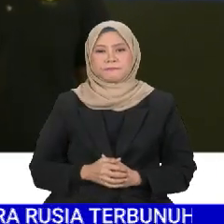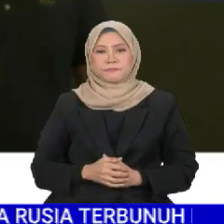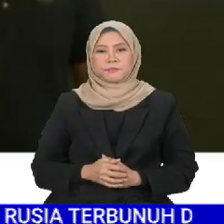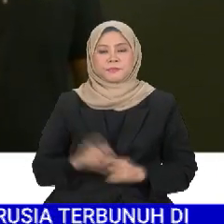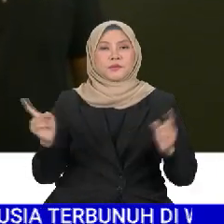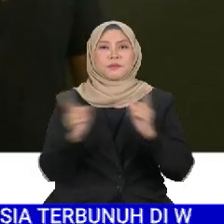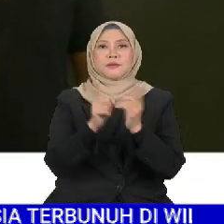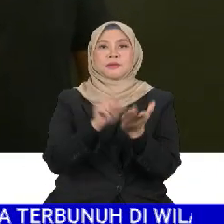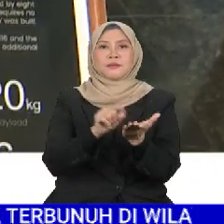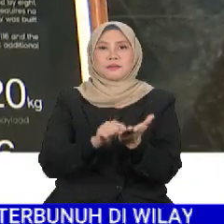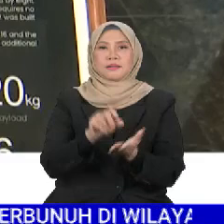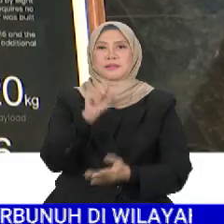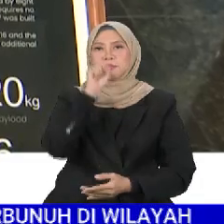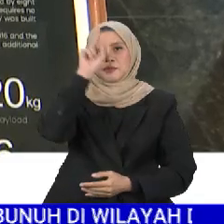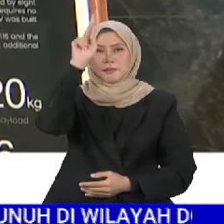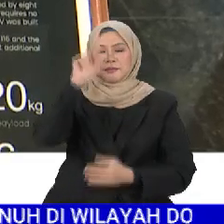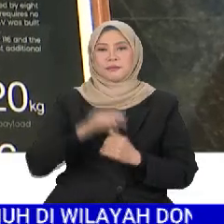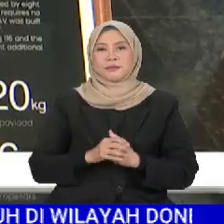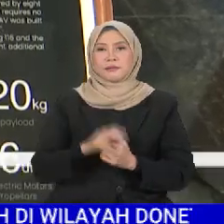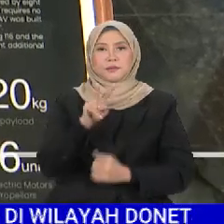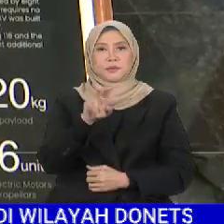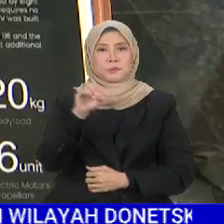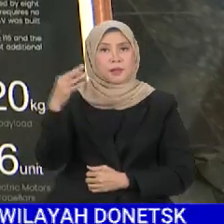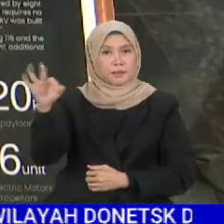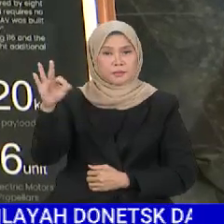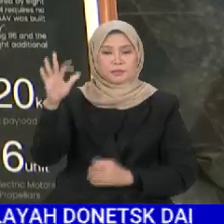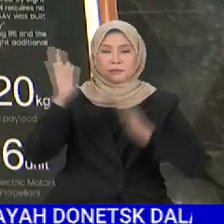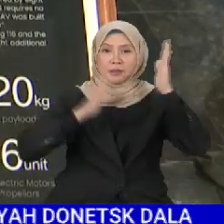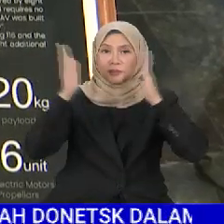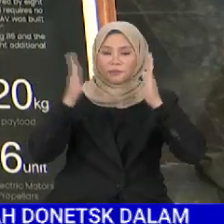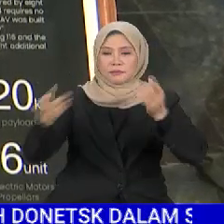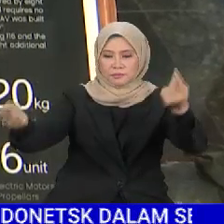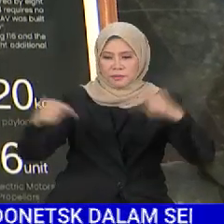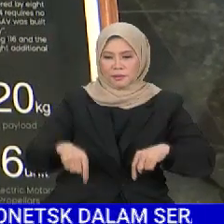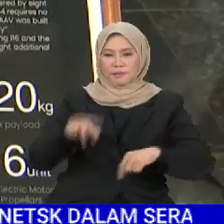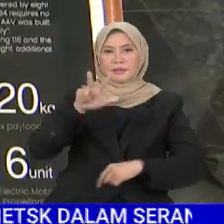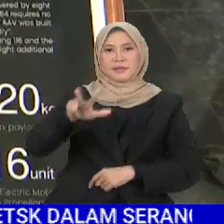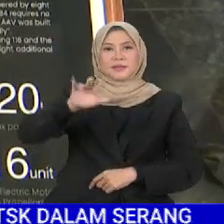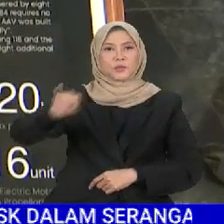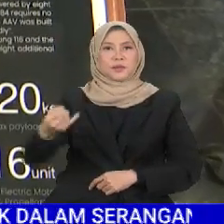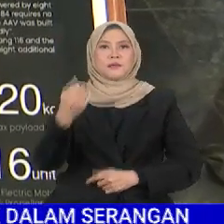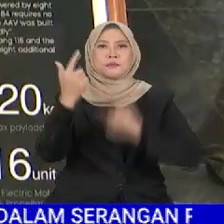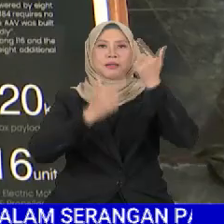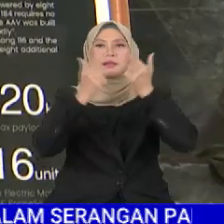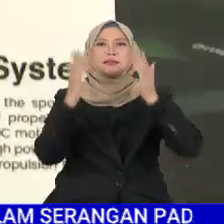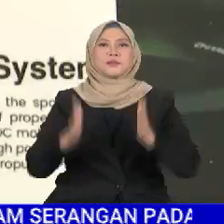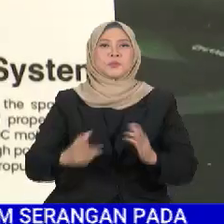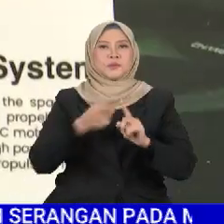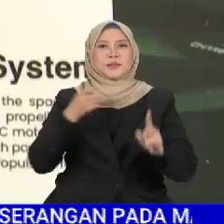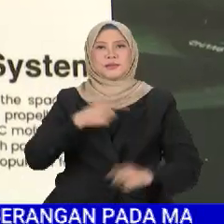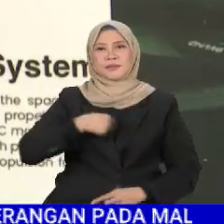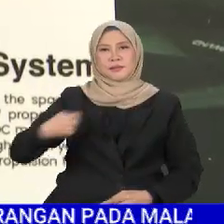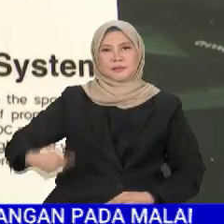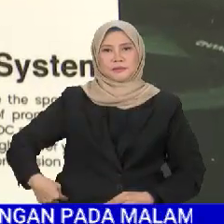Beliau ditemui media di Seri Kembangan. Pada 2019, Malaysia menerima kehadiran 3 juta pelancong dari China.